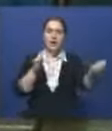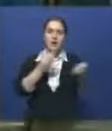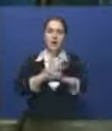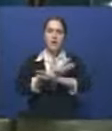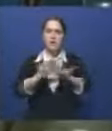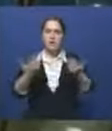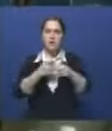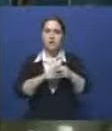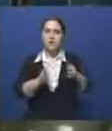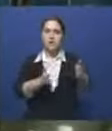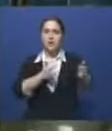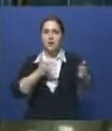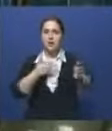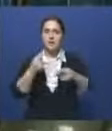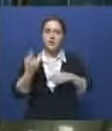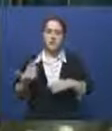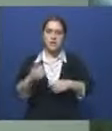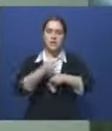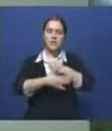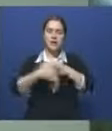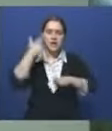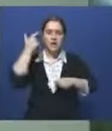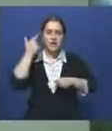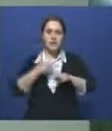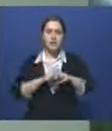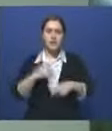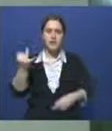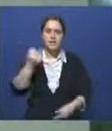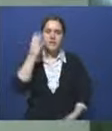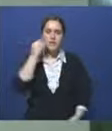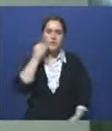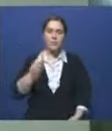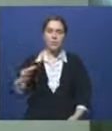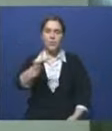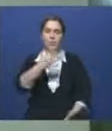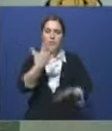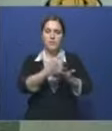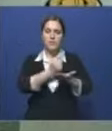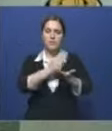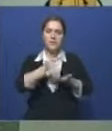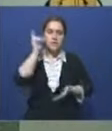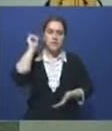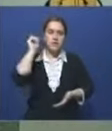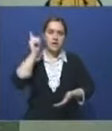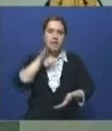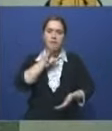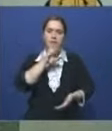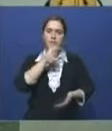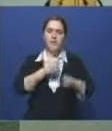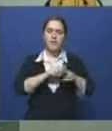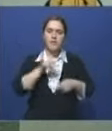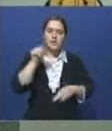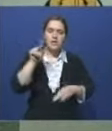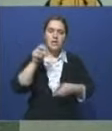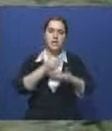скрипки, виолончели, контрабаса – Центральная Азия. Интересно, что в Алматинской области были обнаружены петроглифы эпохи неолита. Живший 1000 лет